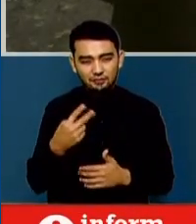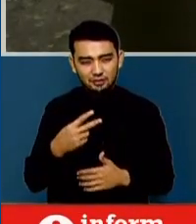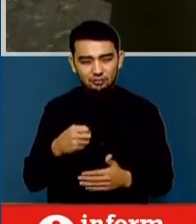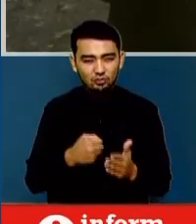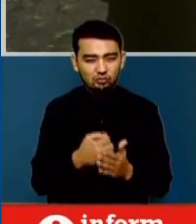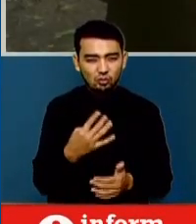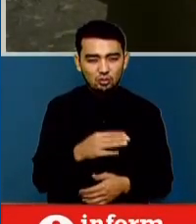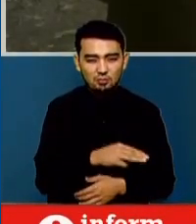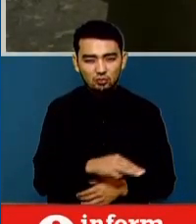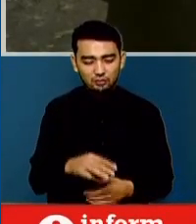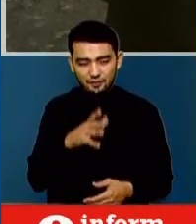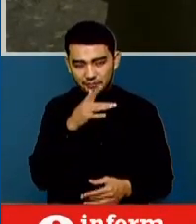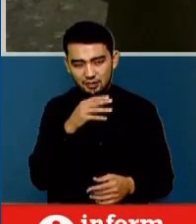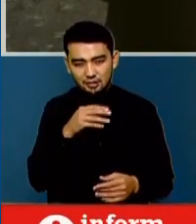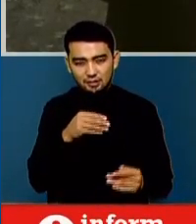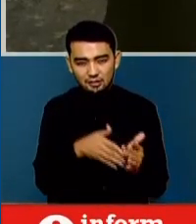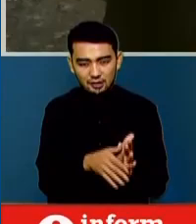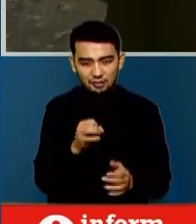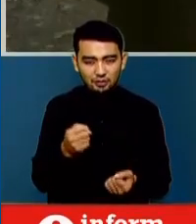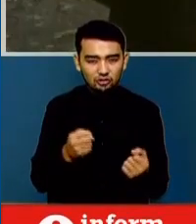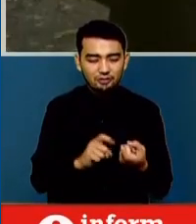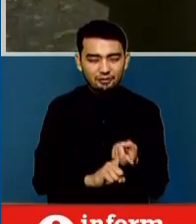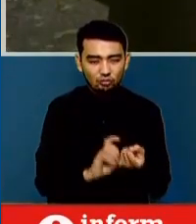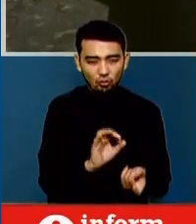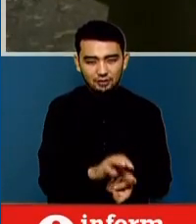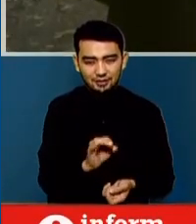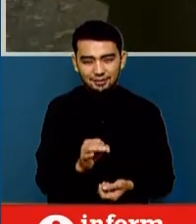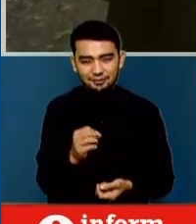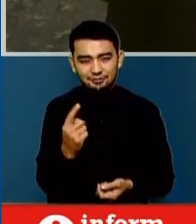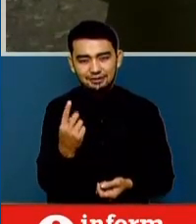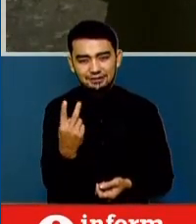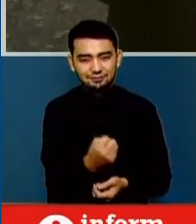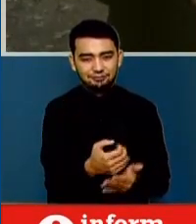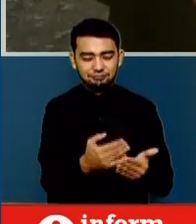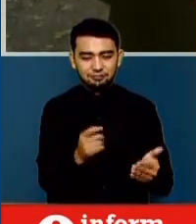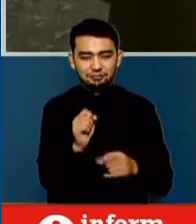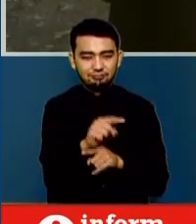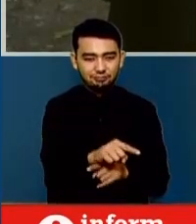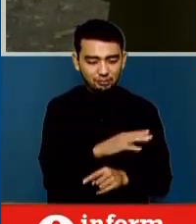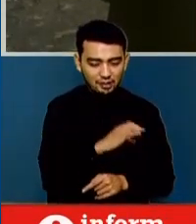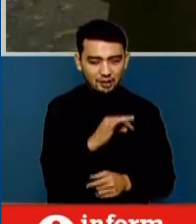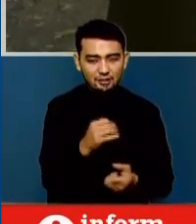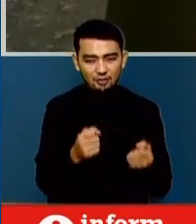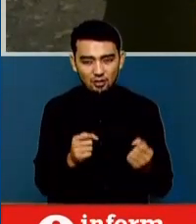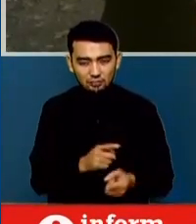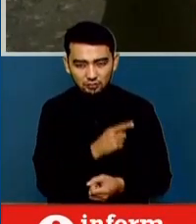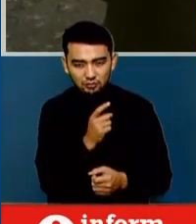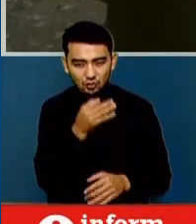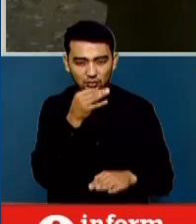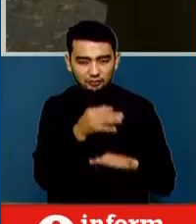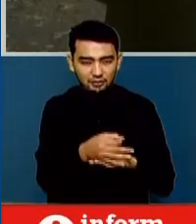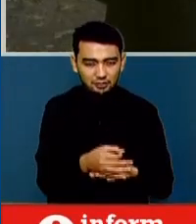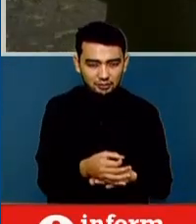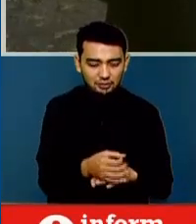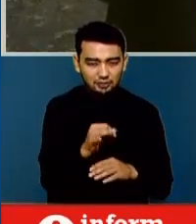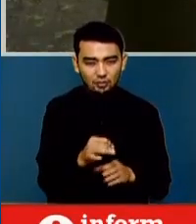40 минут в зависимости от марки авто. Запись на две недели вперед. Водители, отмечают эксперты, стали более ответственно